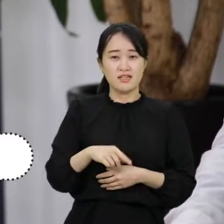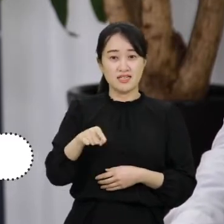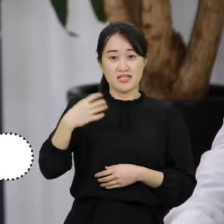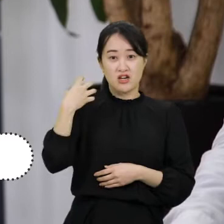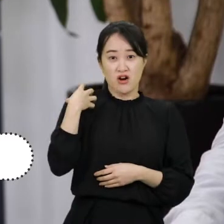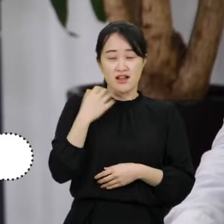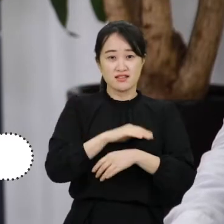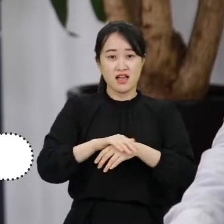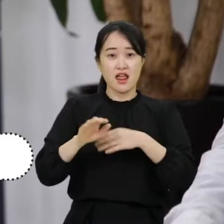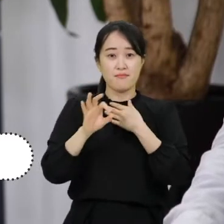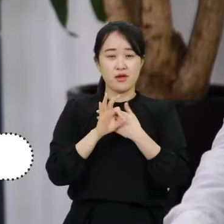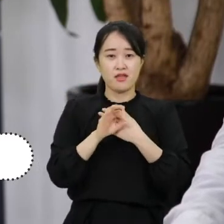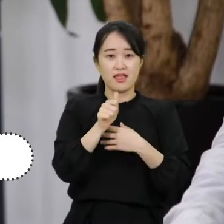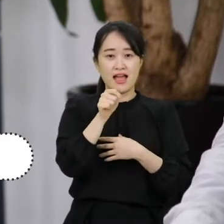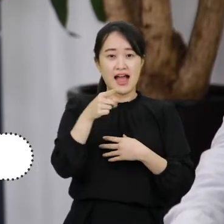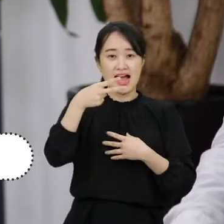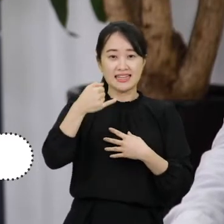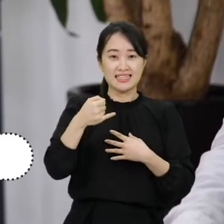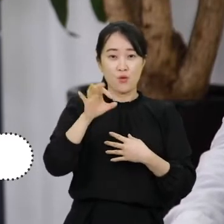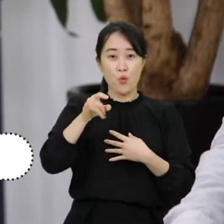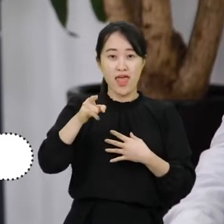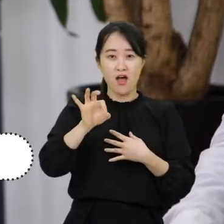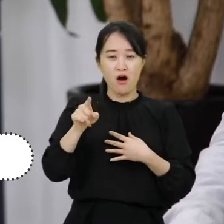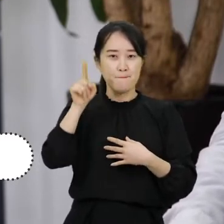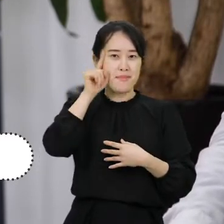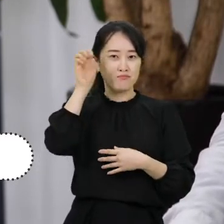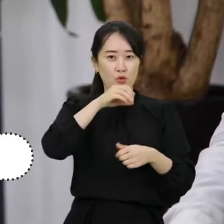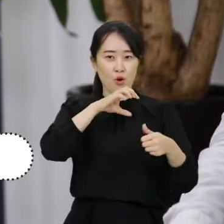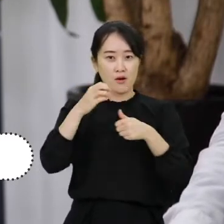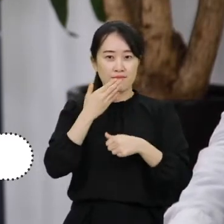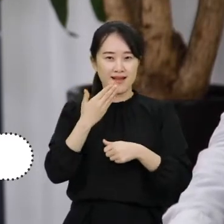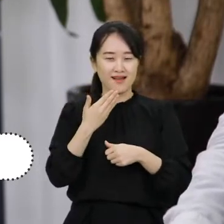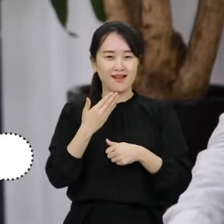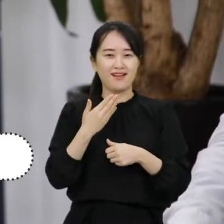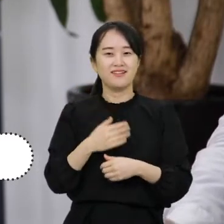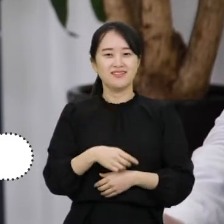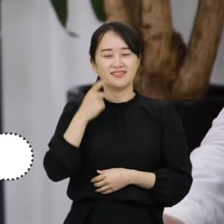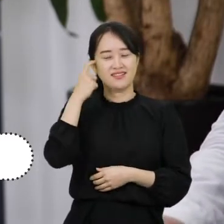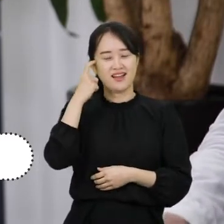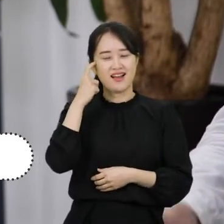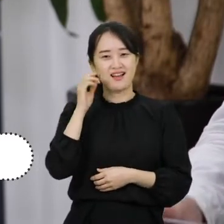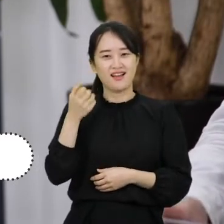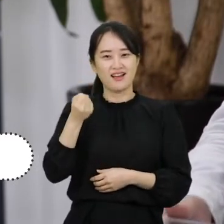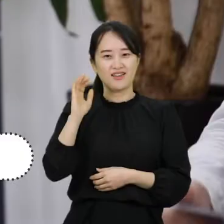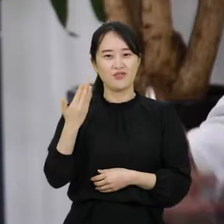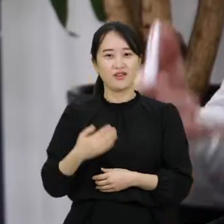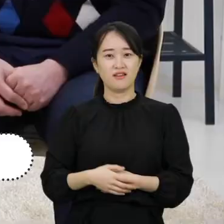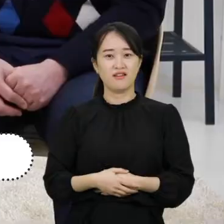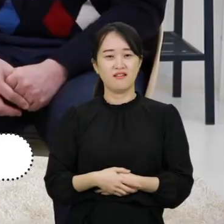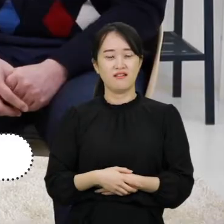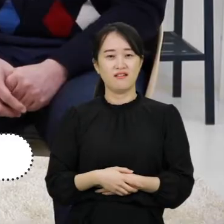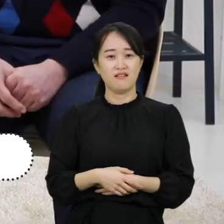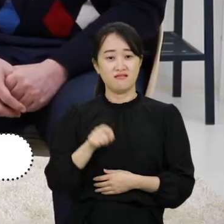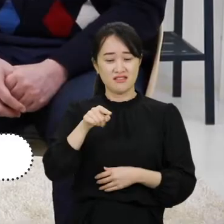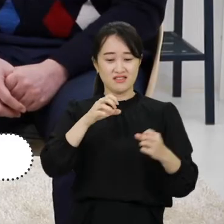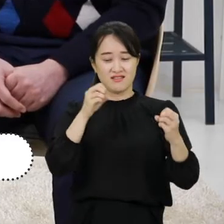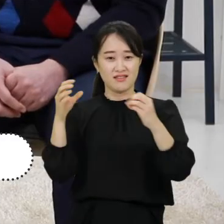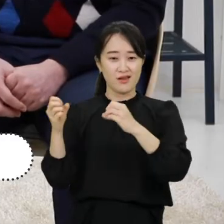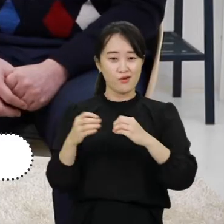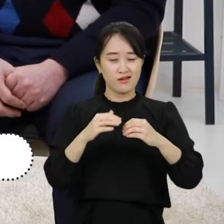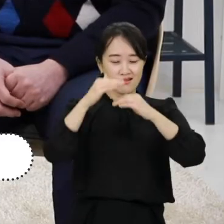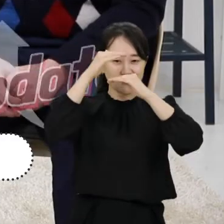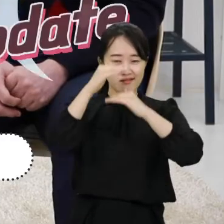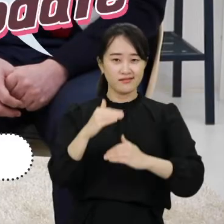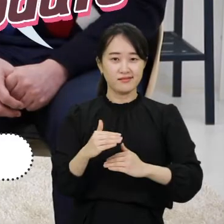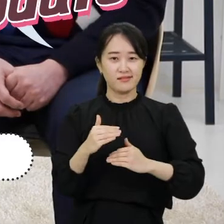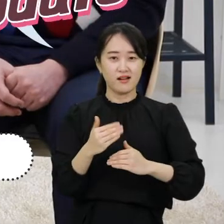소프트웨어로서 역할을 하면은 하드웨어를 100% 활용할 수 있지 않을까. 맞습니다. 그런 생각을 또 해보게 되네요. 그리고 우리의 이 대화가